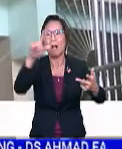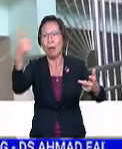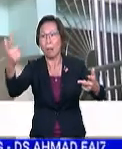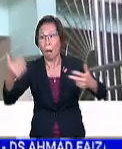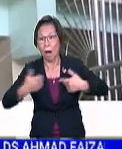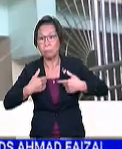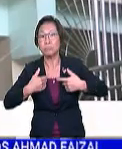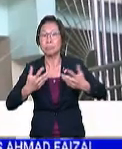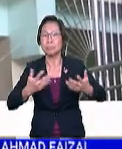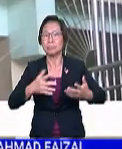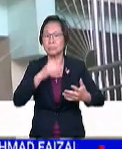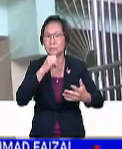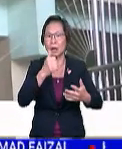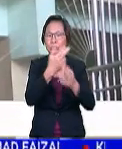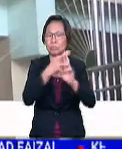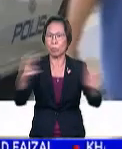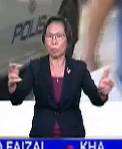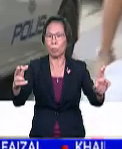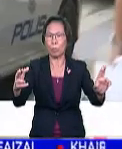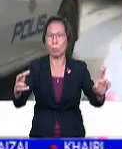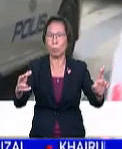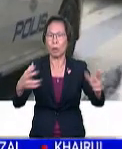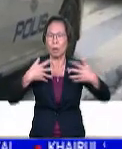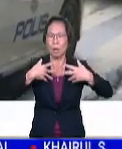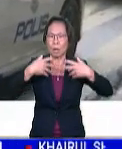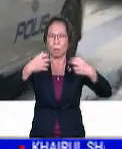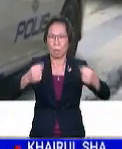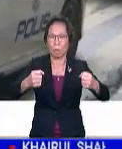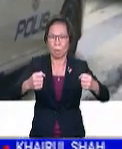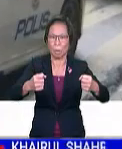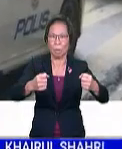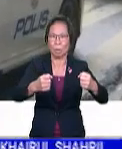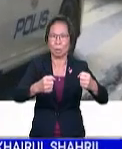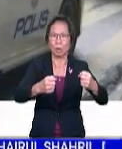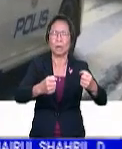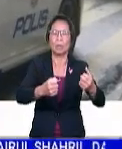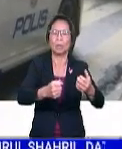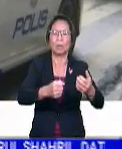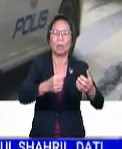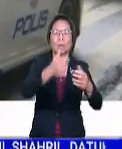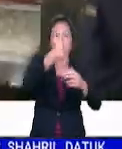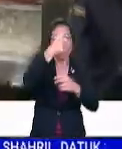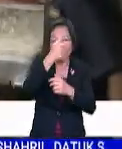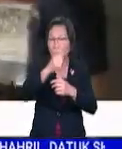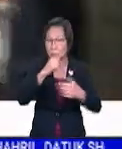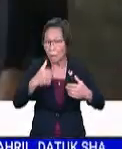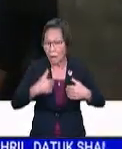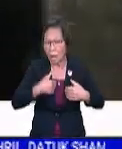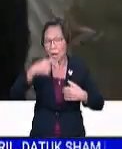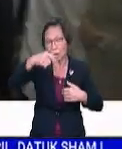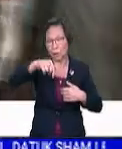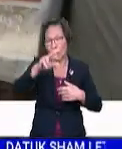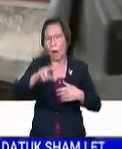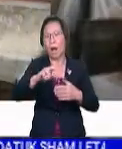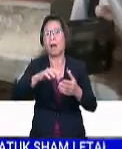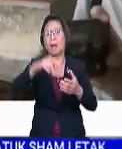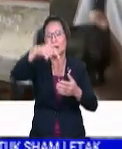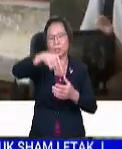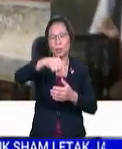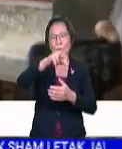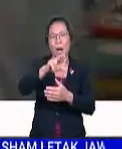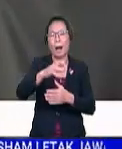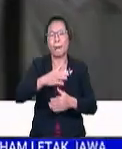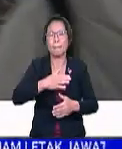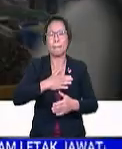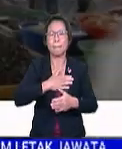yang turut dikesan adalah tidak menyediakan protokol kesihatan di premis perniagaan seperti termometer, kod QR My Sejahtera dan